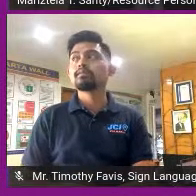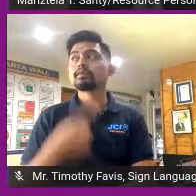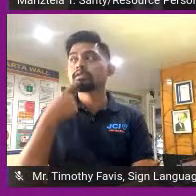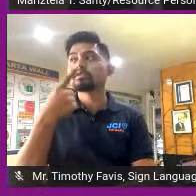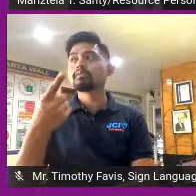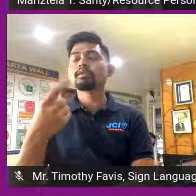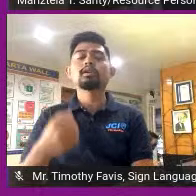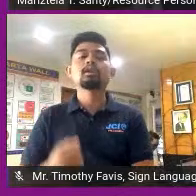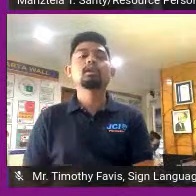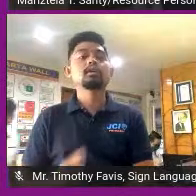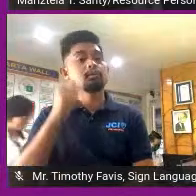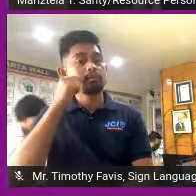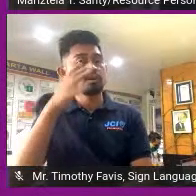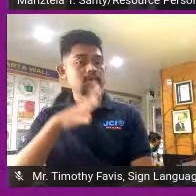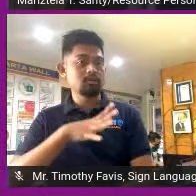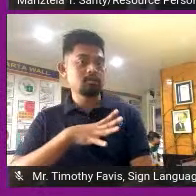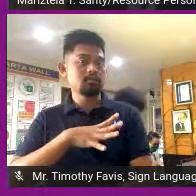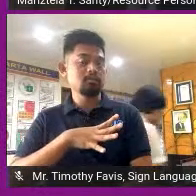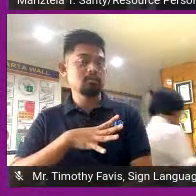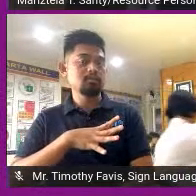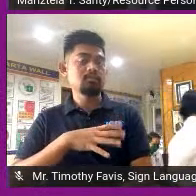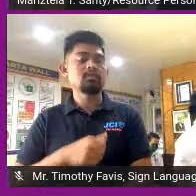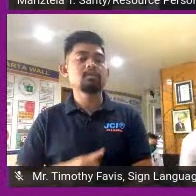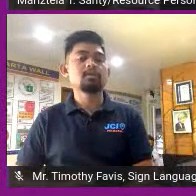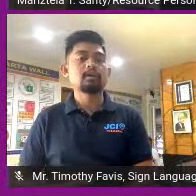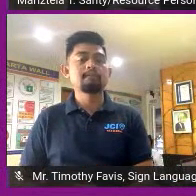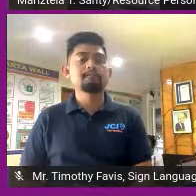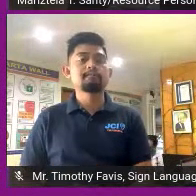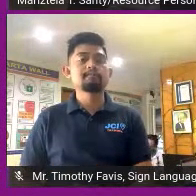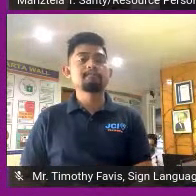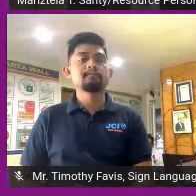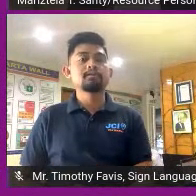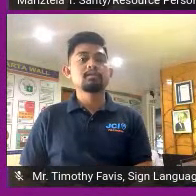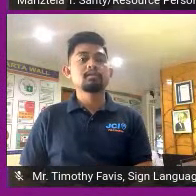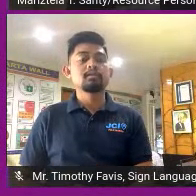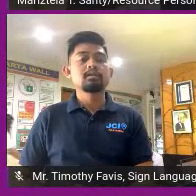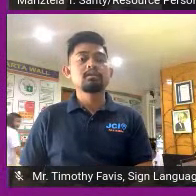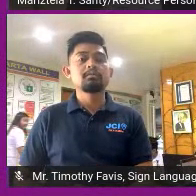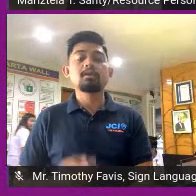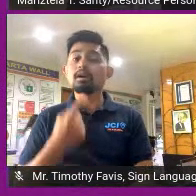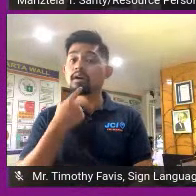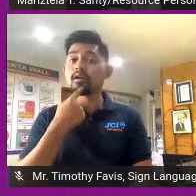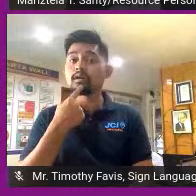Kasi sabi nila, ang mga babae daw ay fickle and whimsical, or